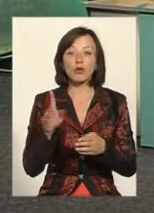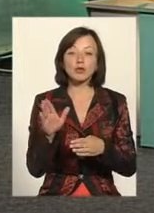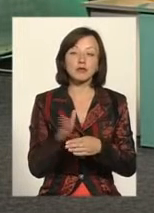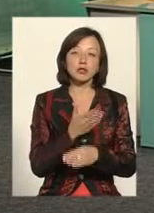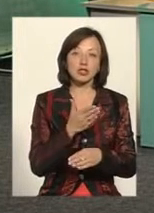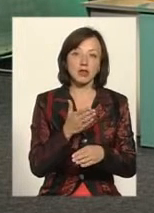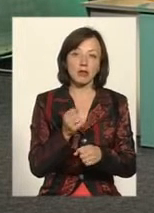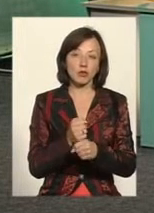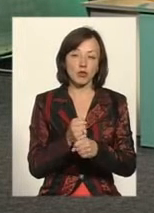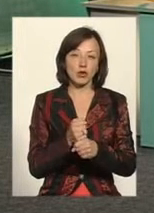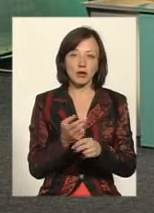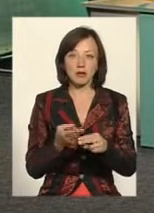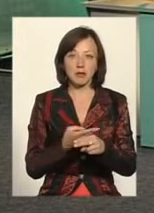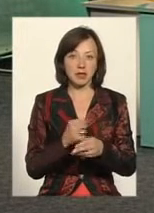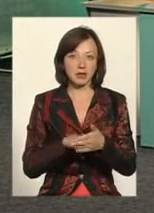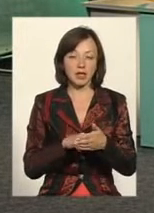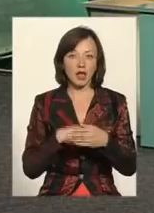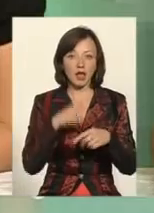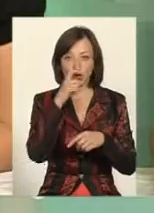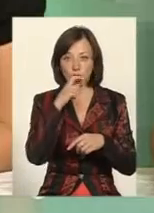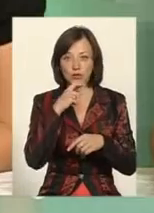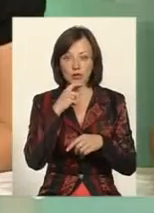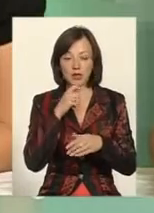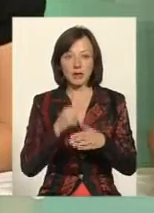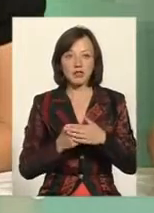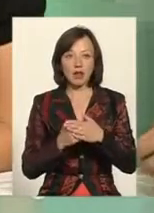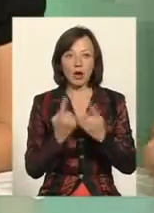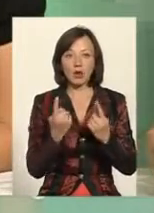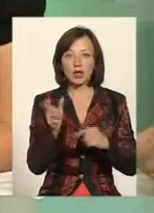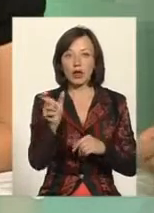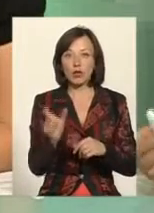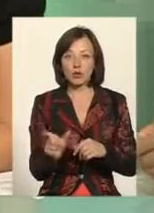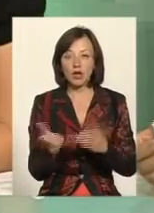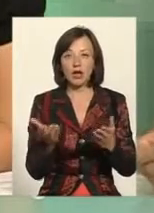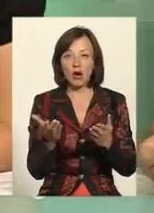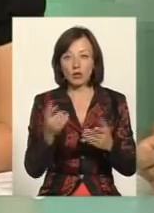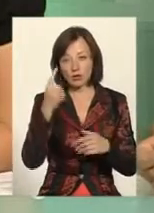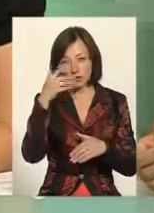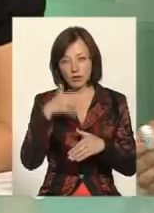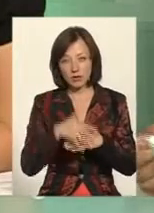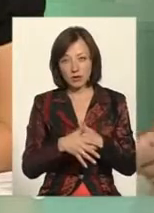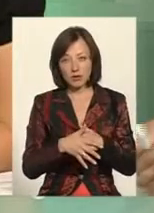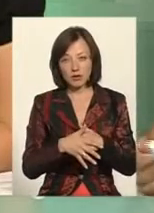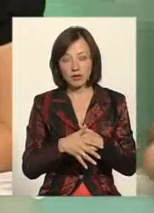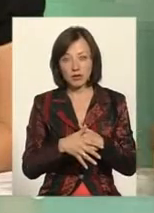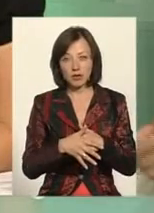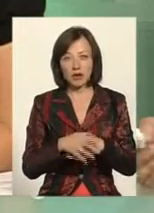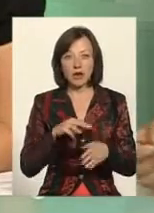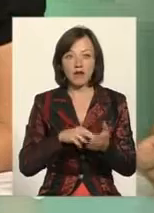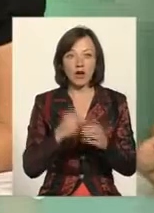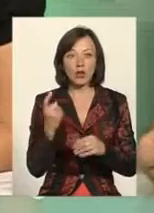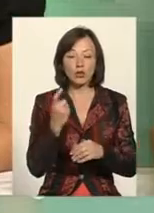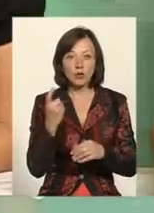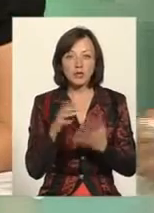посади. Безпідставно, я не розумію підстав. Одна людина, яка має хоч якусь тямку, вибачайте, в економіці, в